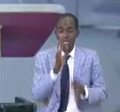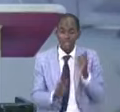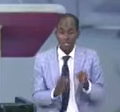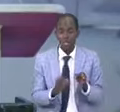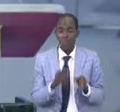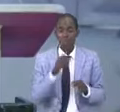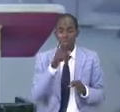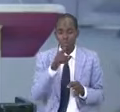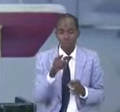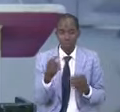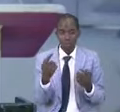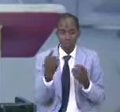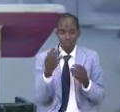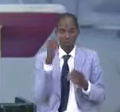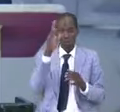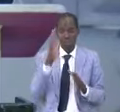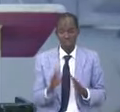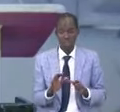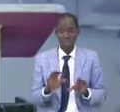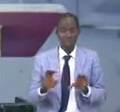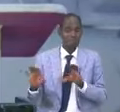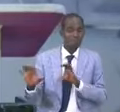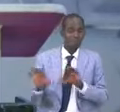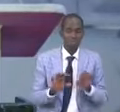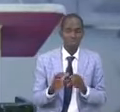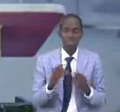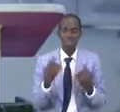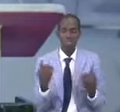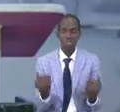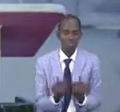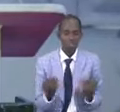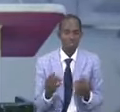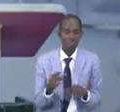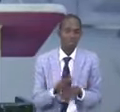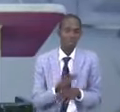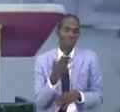vous faites du petit votre habitude vous vivez dans le péché développement